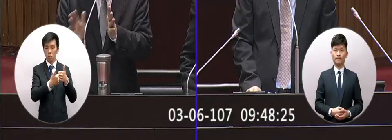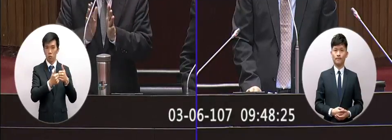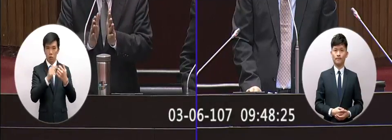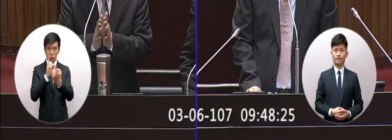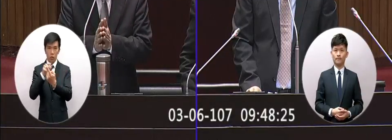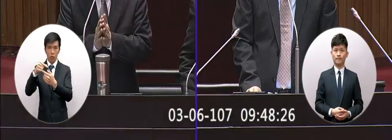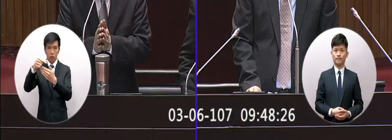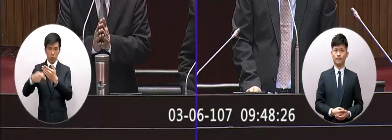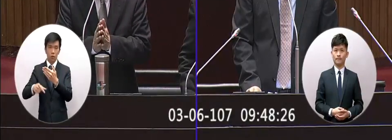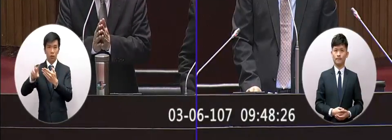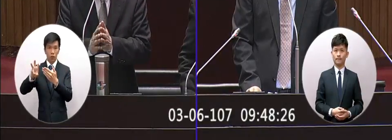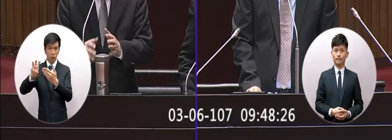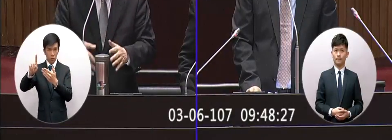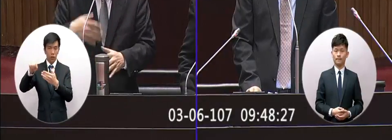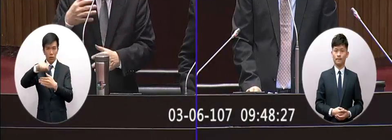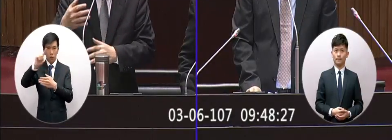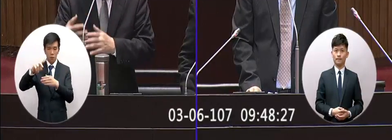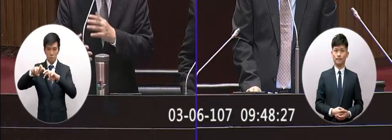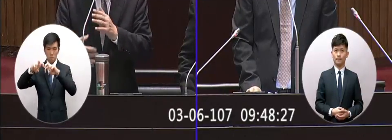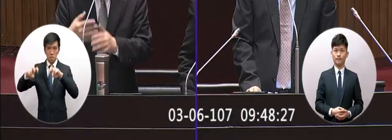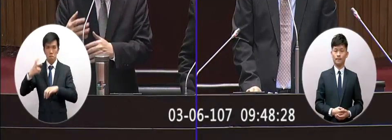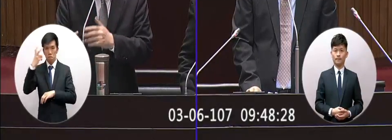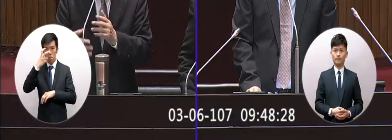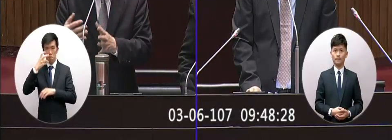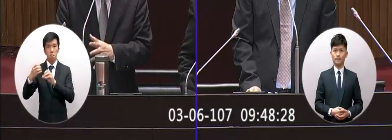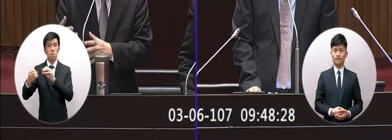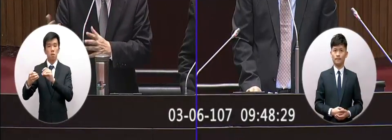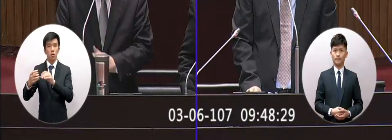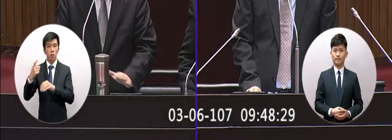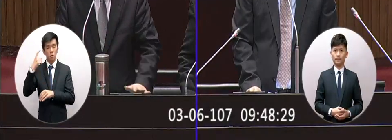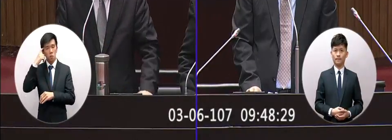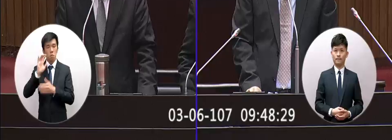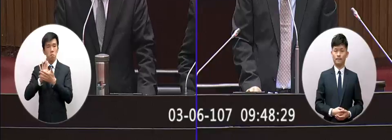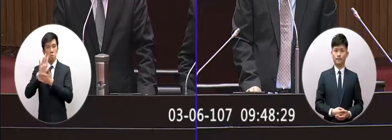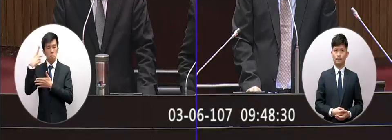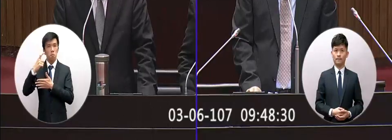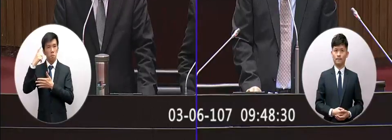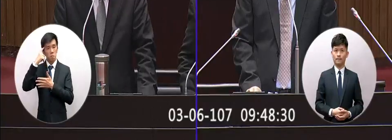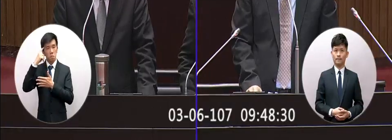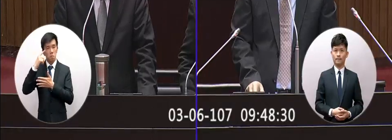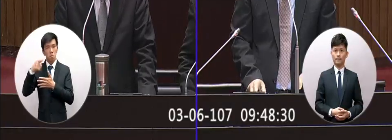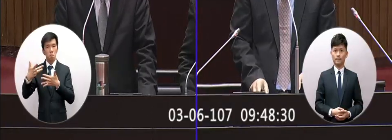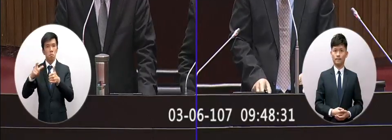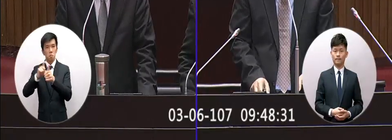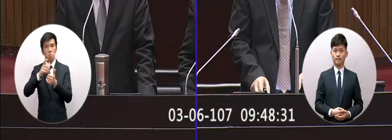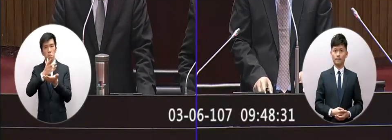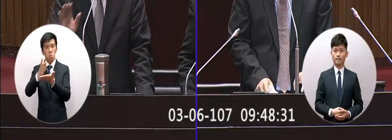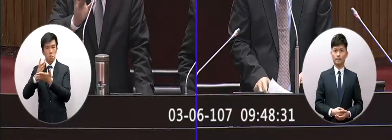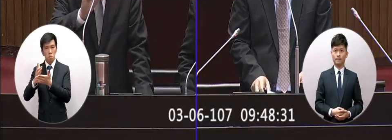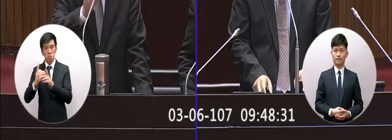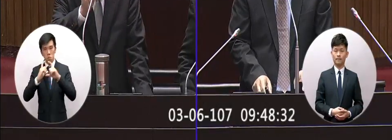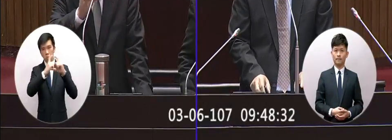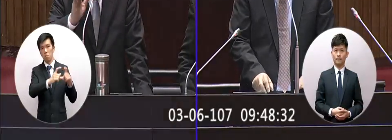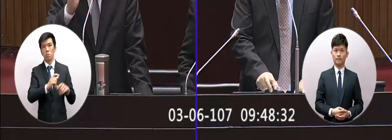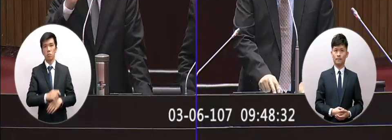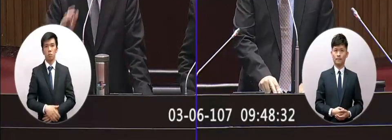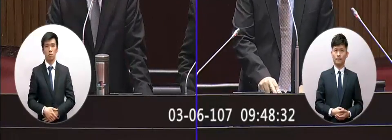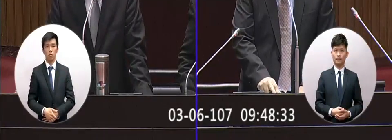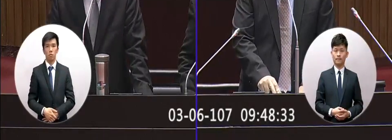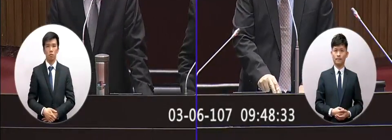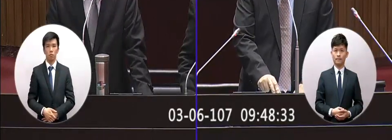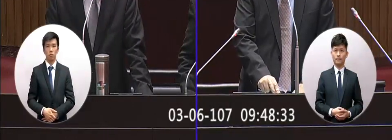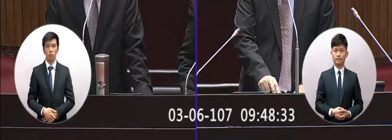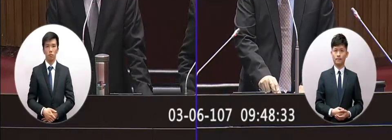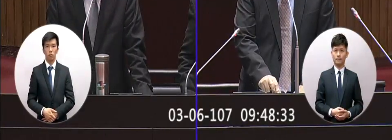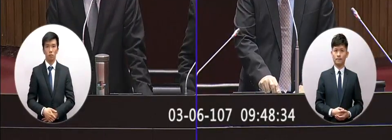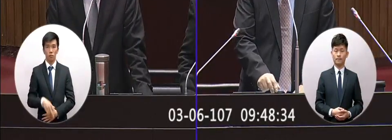31项大家来检讨，啊，看如何务实的提出对策来应应。那另外一个是啊，